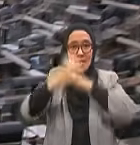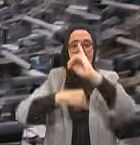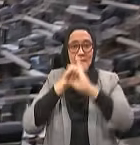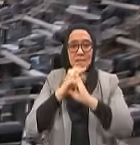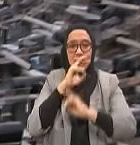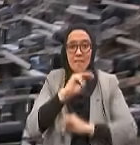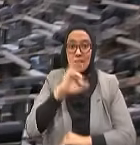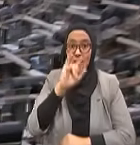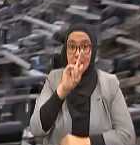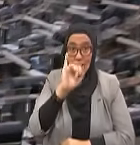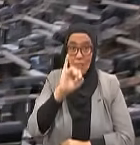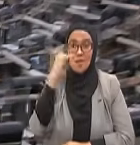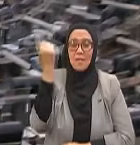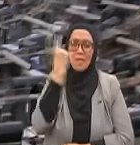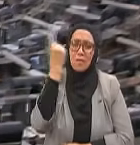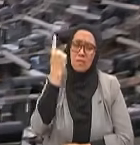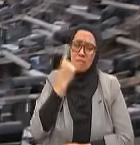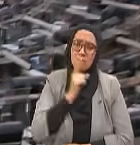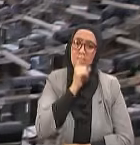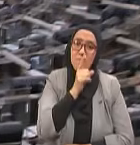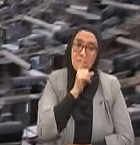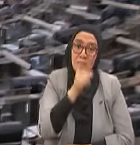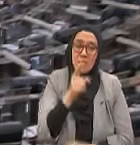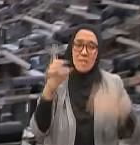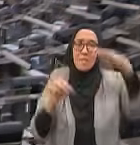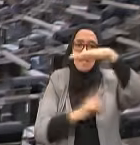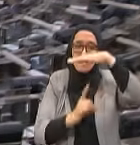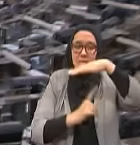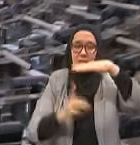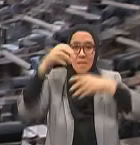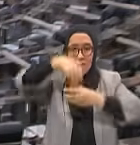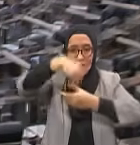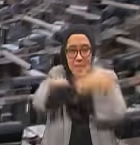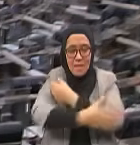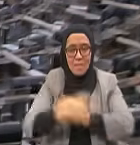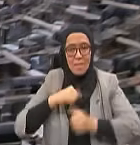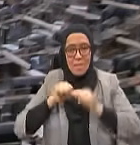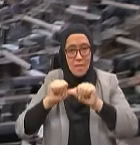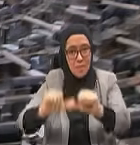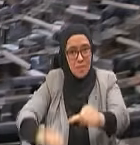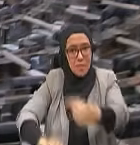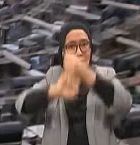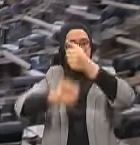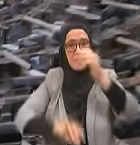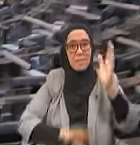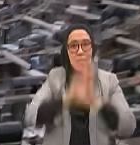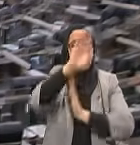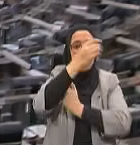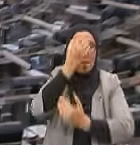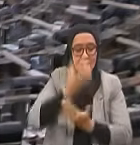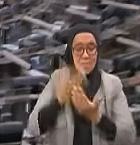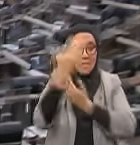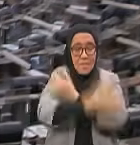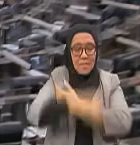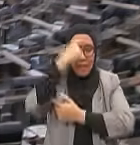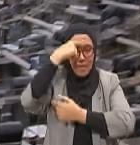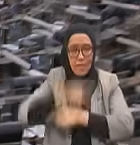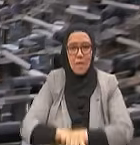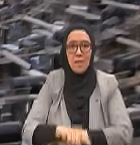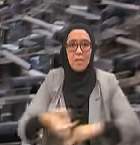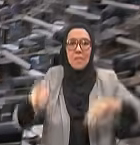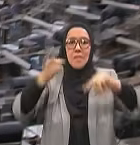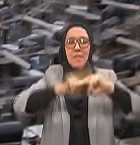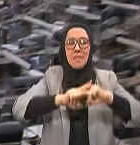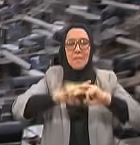sentiasa memastikan dasar-dasar domestik terus menyokong pertumbuhan ekonomi negara dalam meningkatkan pelabuhan-pelabuhan baru